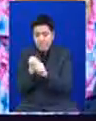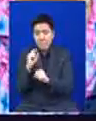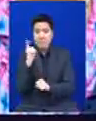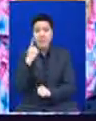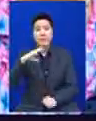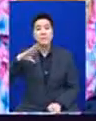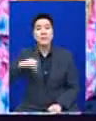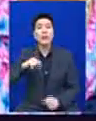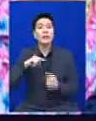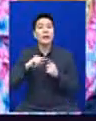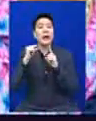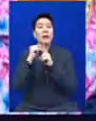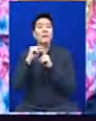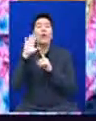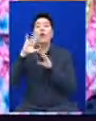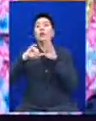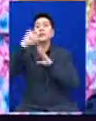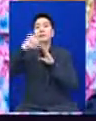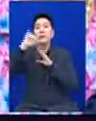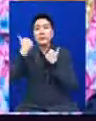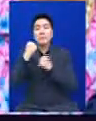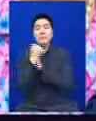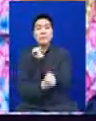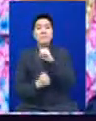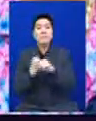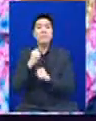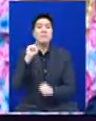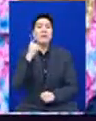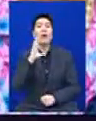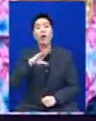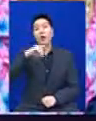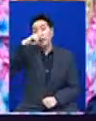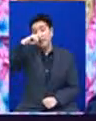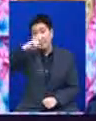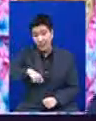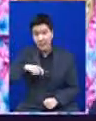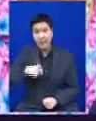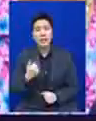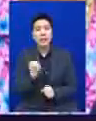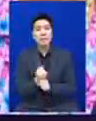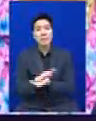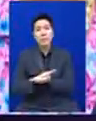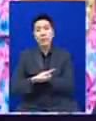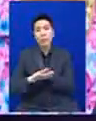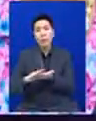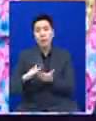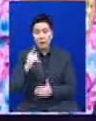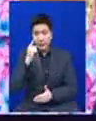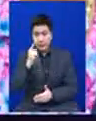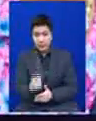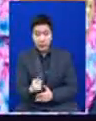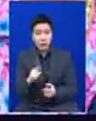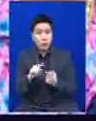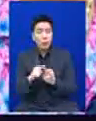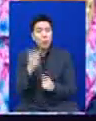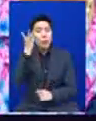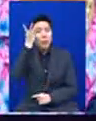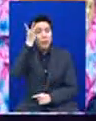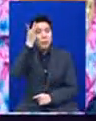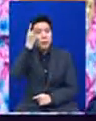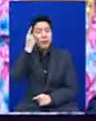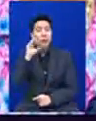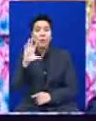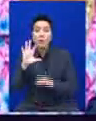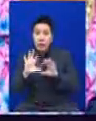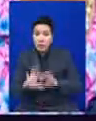ราพูดกันที่เชียงใหม่ก็คือเทศกาลปีใหม่ไทยมีความเป็นระเบียบเรียบร้อยตามแนวคิดของรั